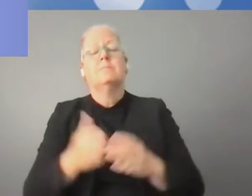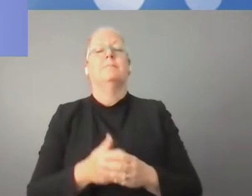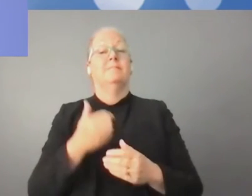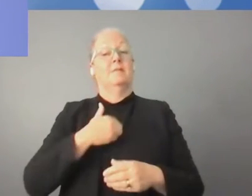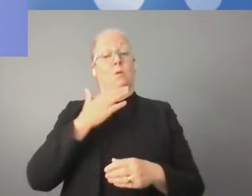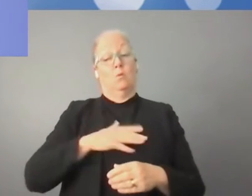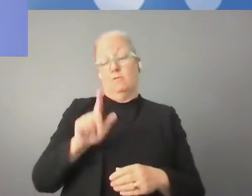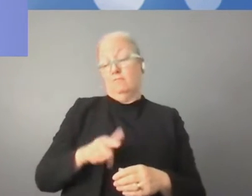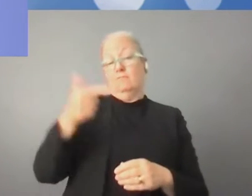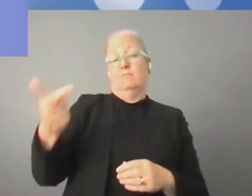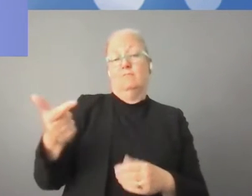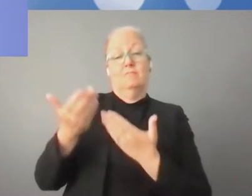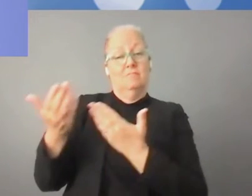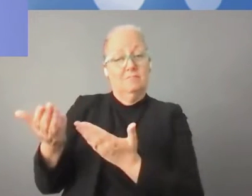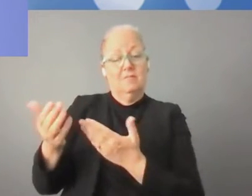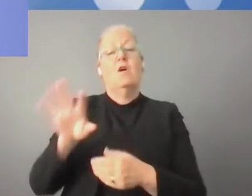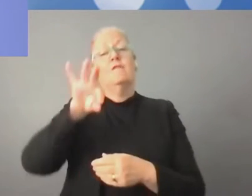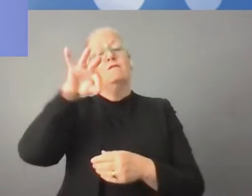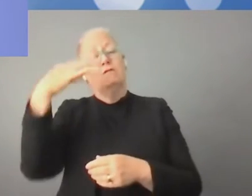Говорим о свободе ведения